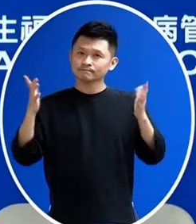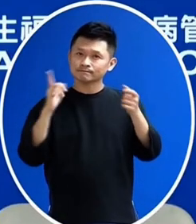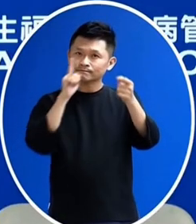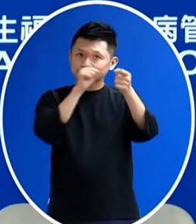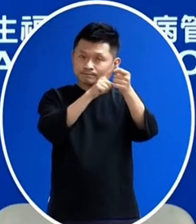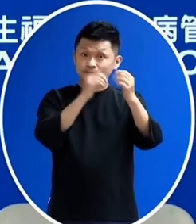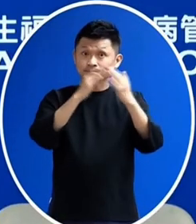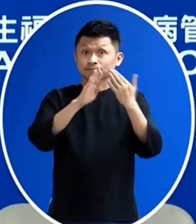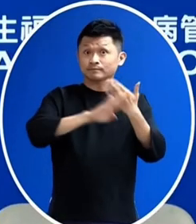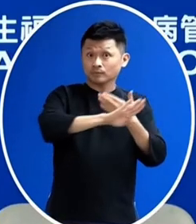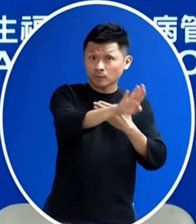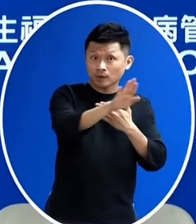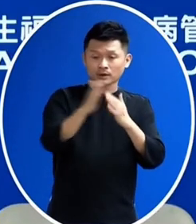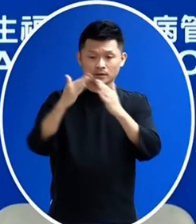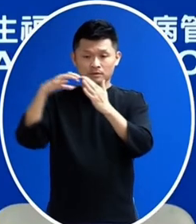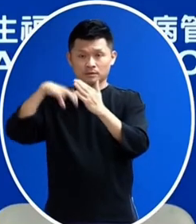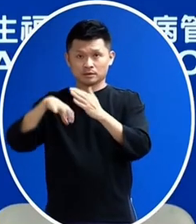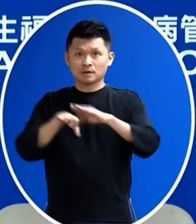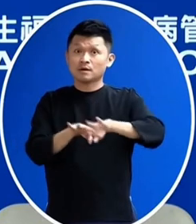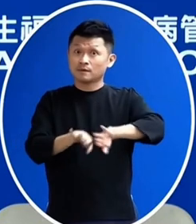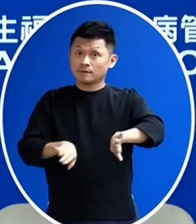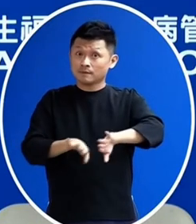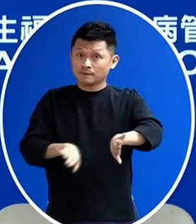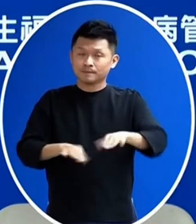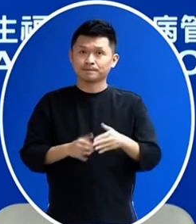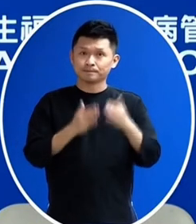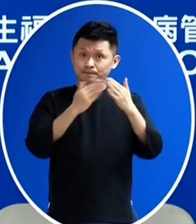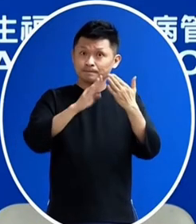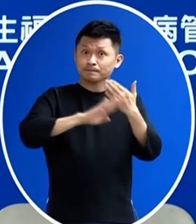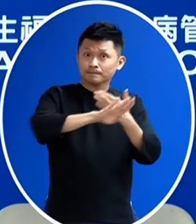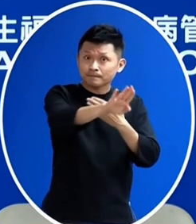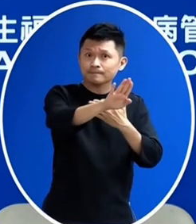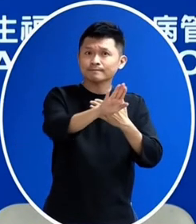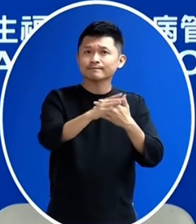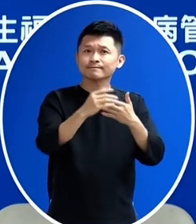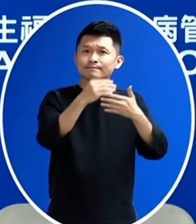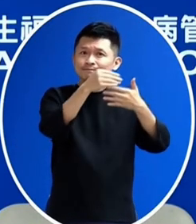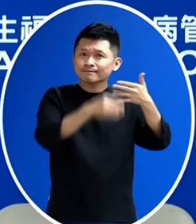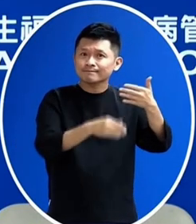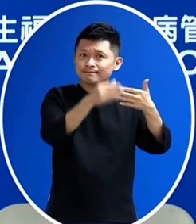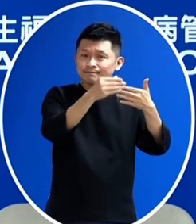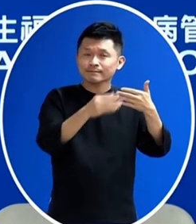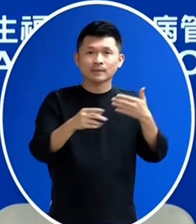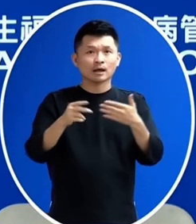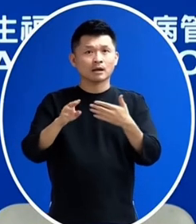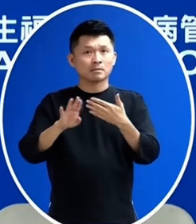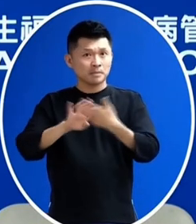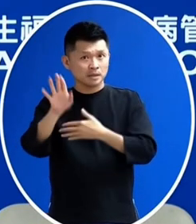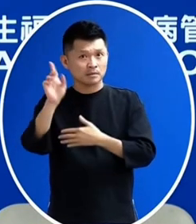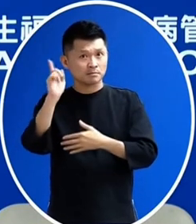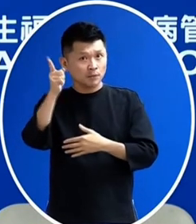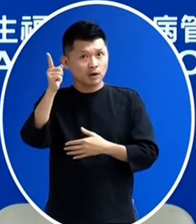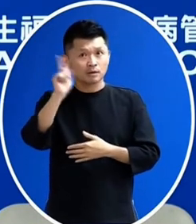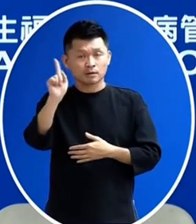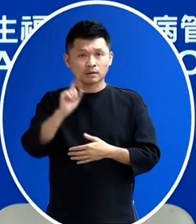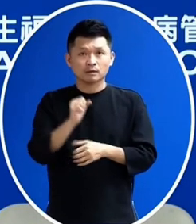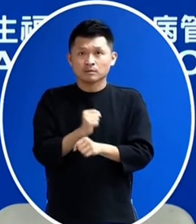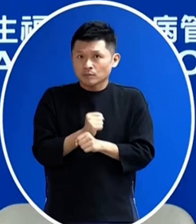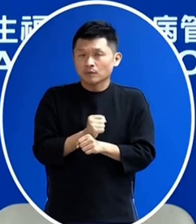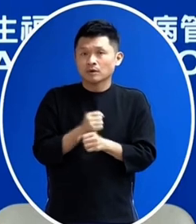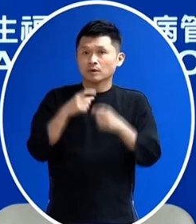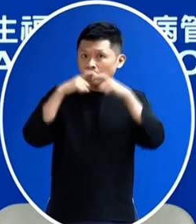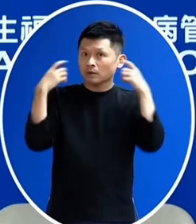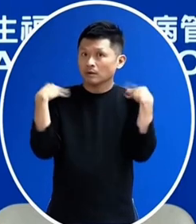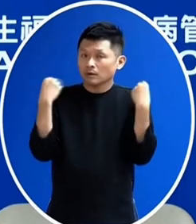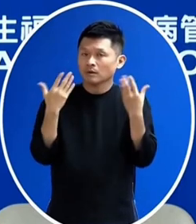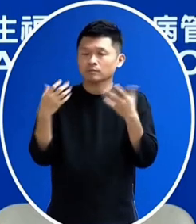室外跟这个室内，但是这个室外的定义还有哪一些例外的场合，这个我们现在正在这个讨论